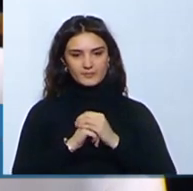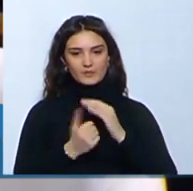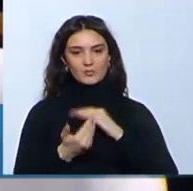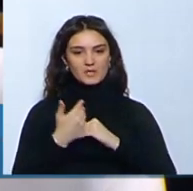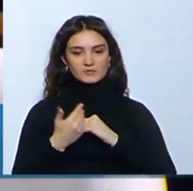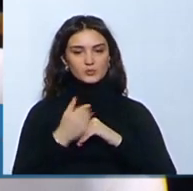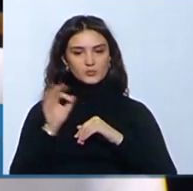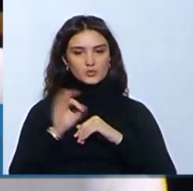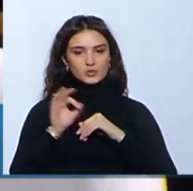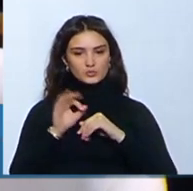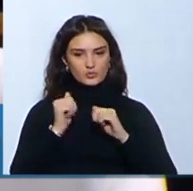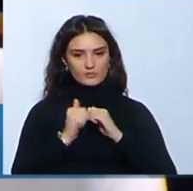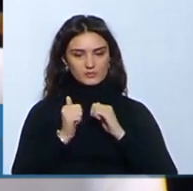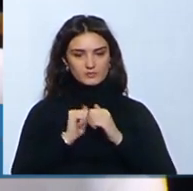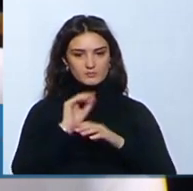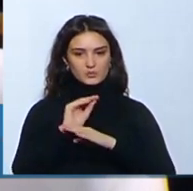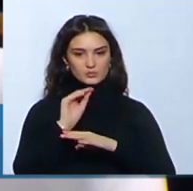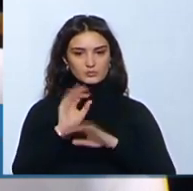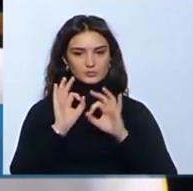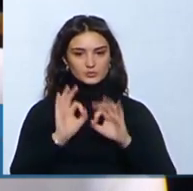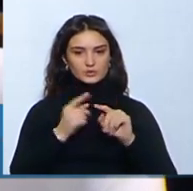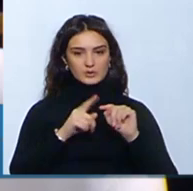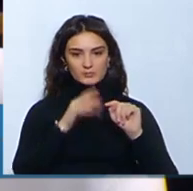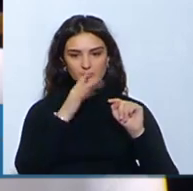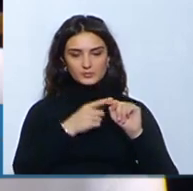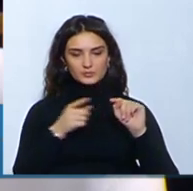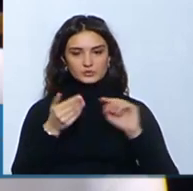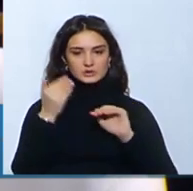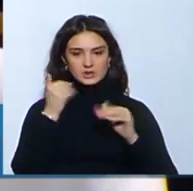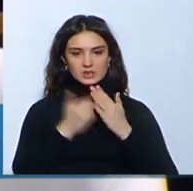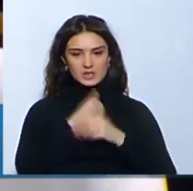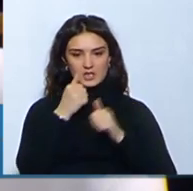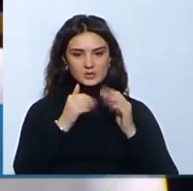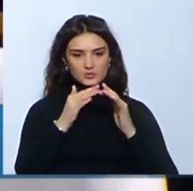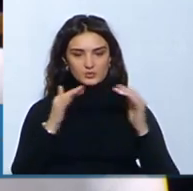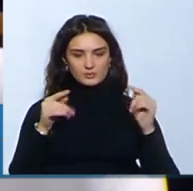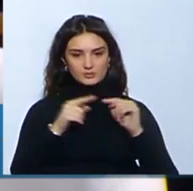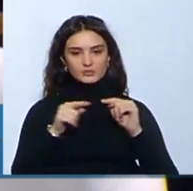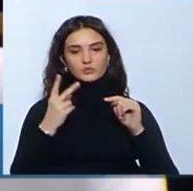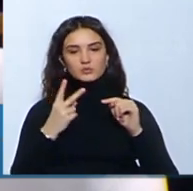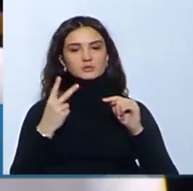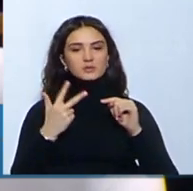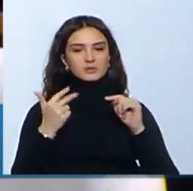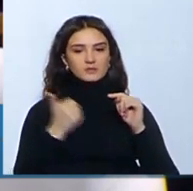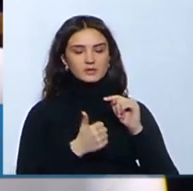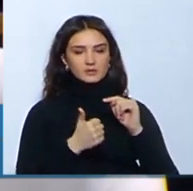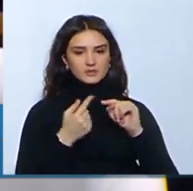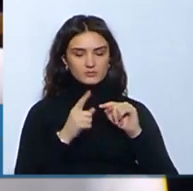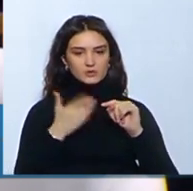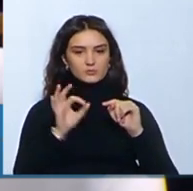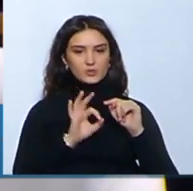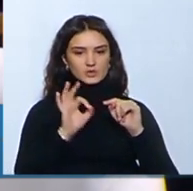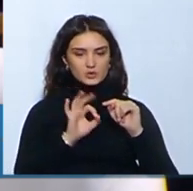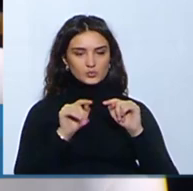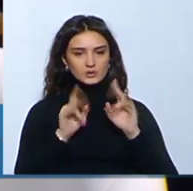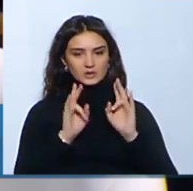მომართვიანობა პროცენტულად ყოველთვის მატულობს სწორედ ამ პერიოდში. ეს არის წინა საახალწლო პერიოდი და დაახლოებით 2-3 კვირა, რომელიც პროცენტულად აი